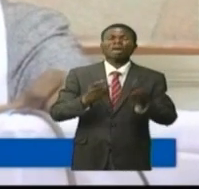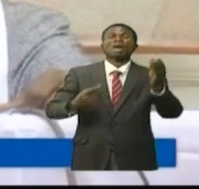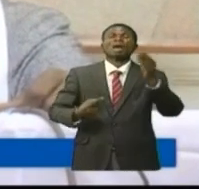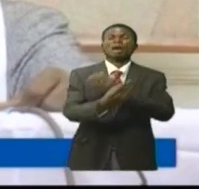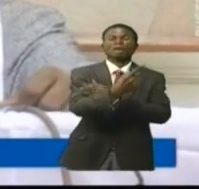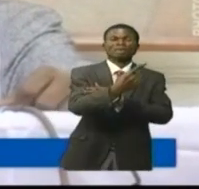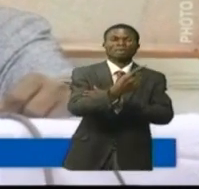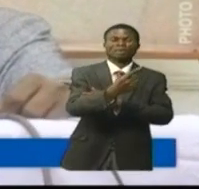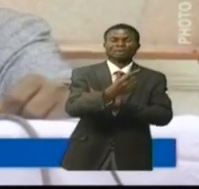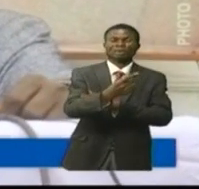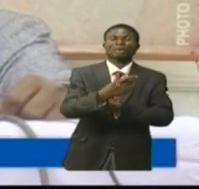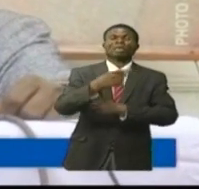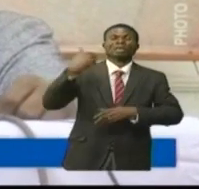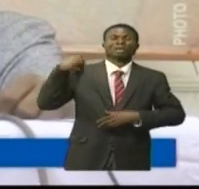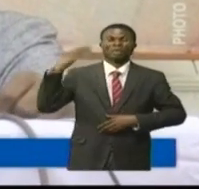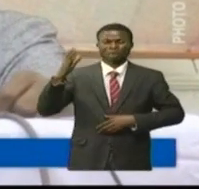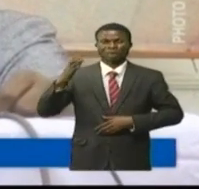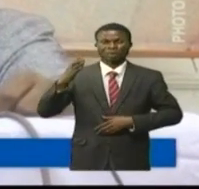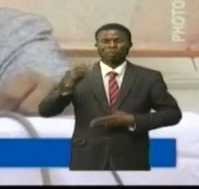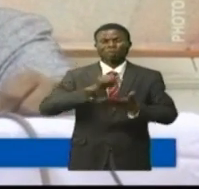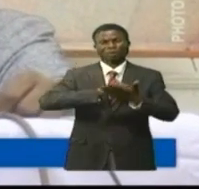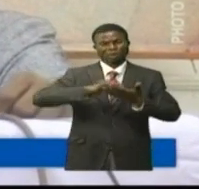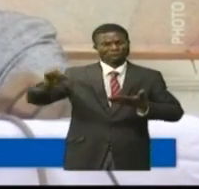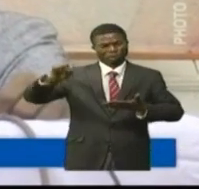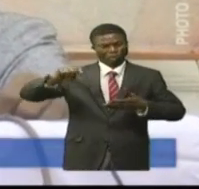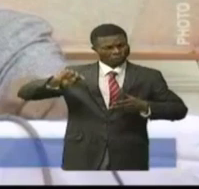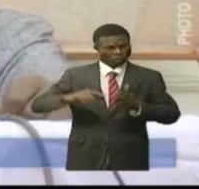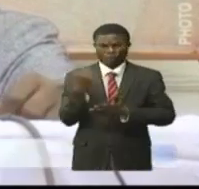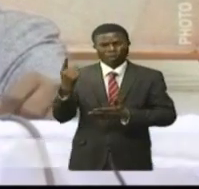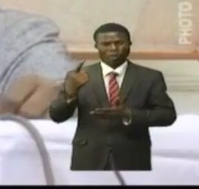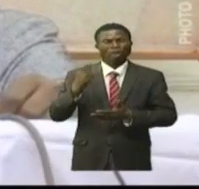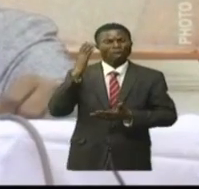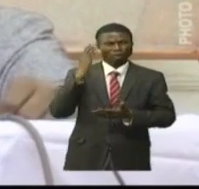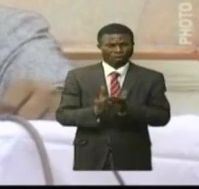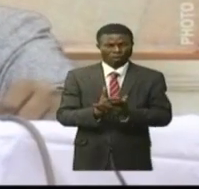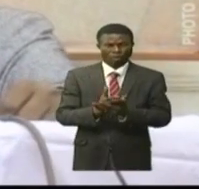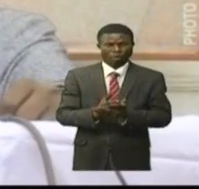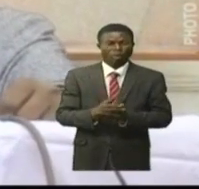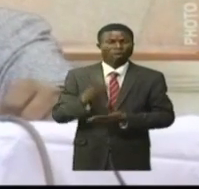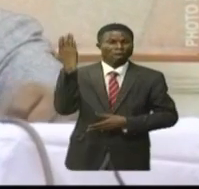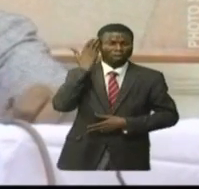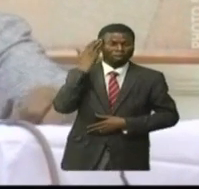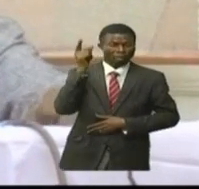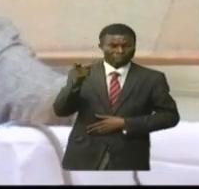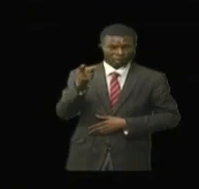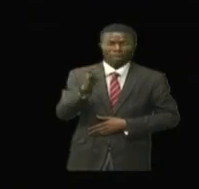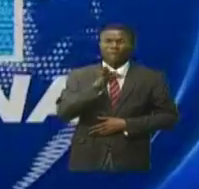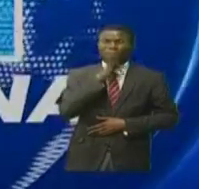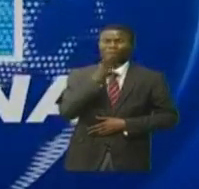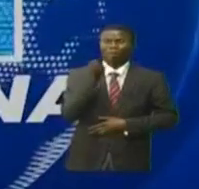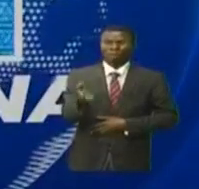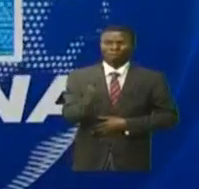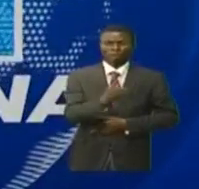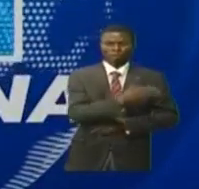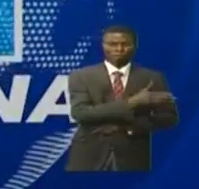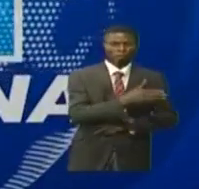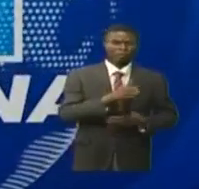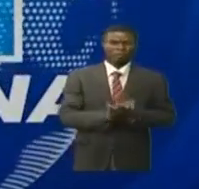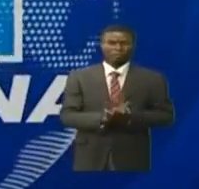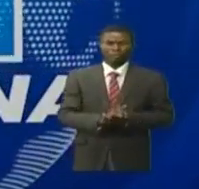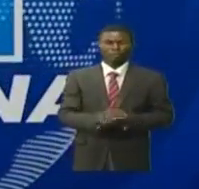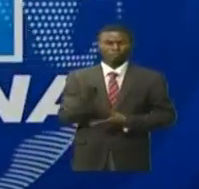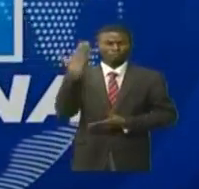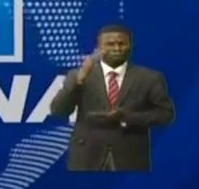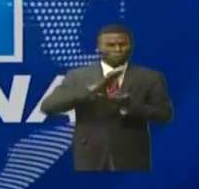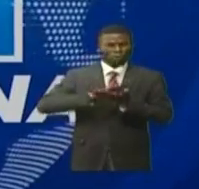judiciaires compétentes pour mettre définitivement vraiment un terme à cette comédie qui a trop duré de l'eau